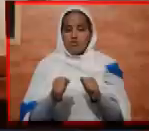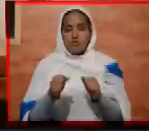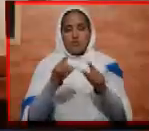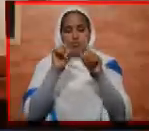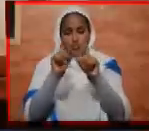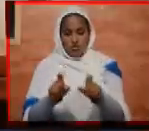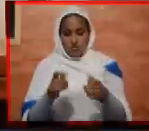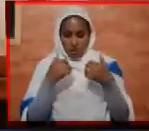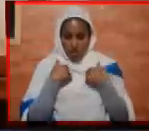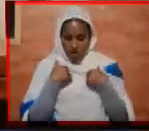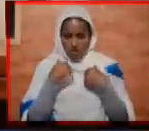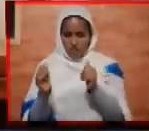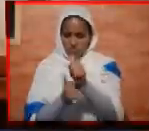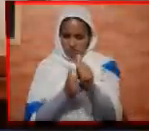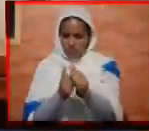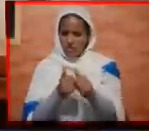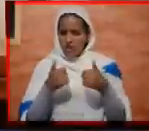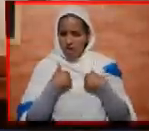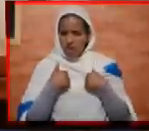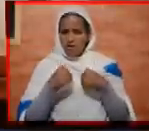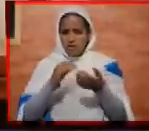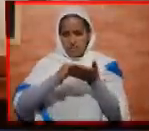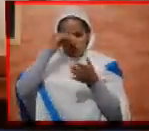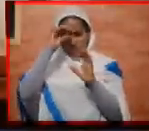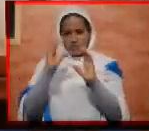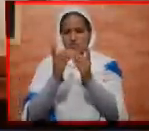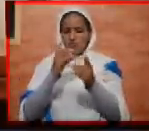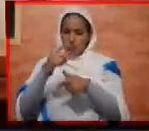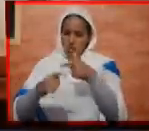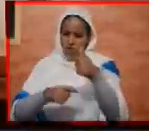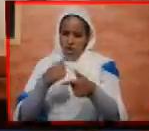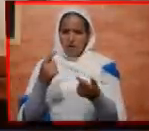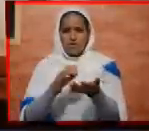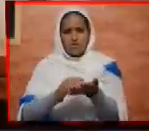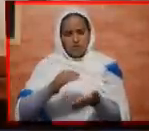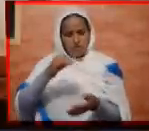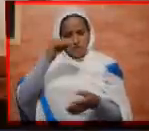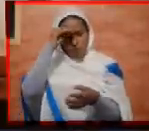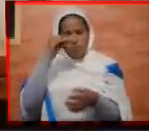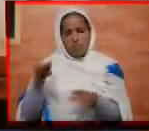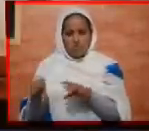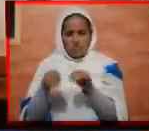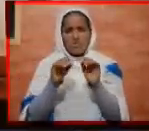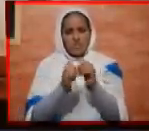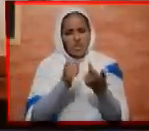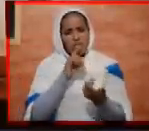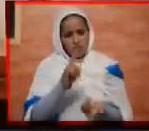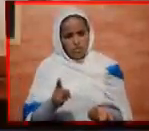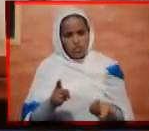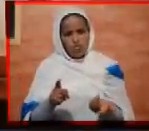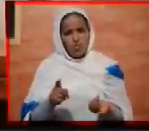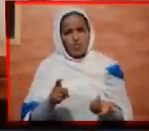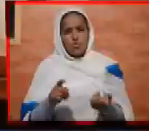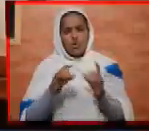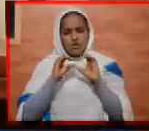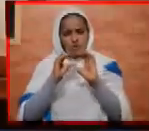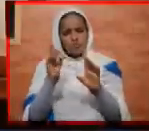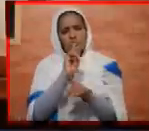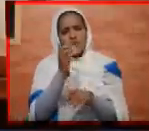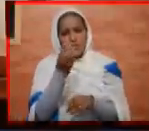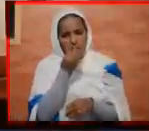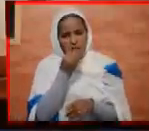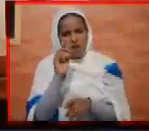የለም። እንደውም አሁን ውጤት እያሳየ ያለው ከተማ በከተማ ያሉ ጉባኤ ቤቶች ናቸው። በእኛ አሁን ነፋስ መውጫ የሚባል ወረዳ